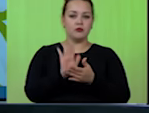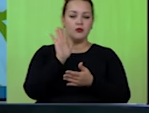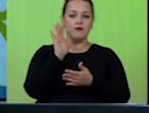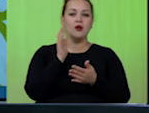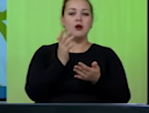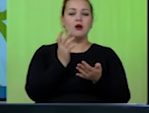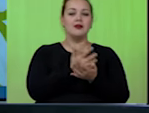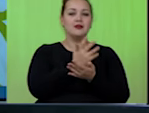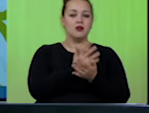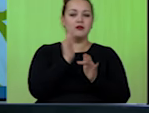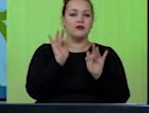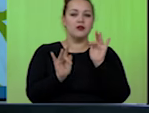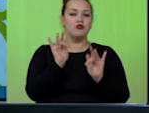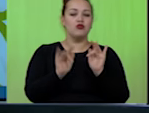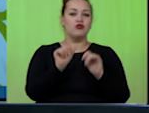издательстве напечатали